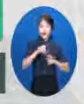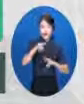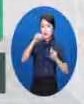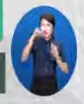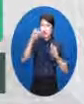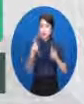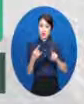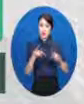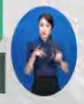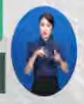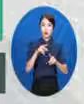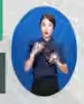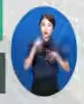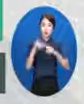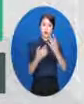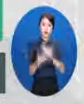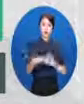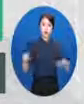대회를 개최했습니다.